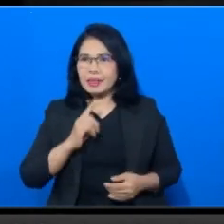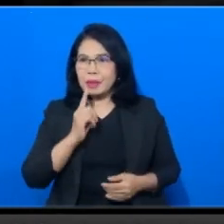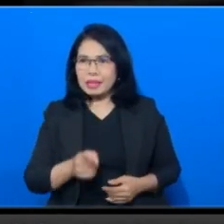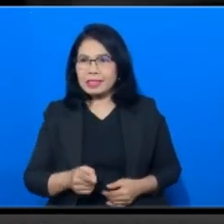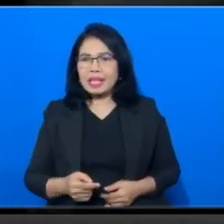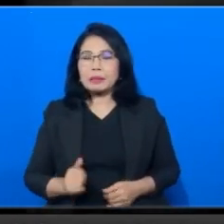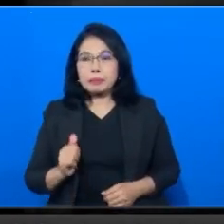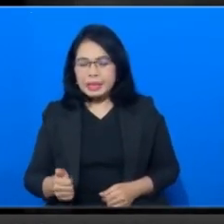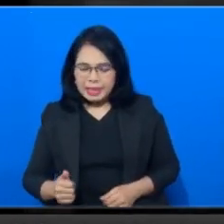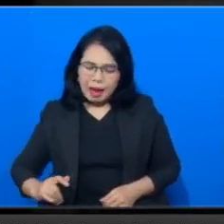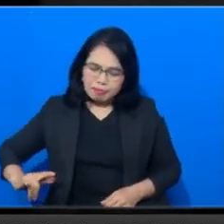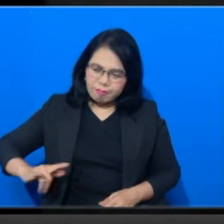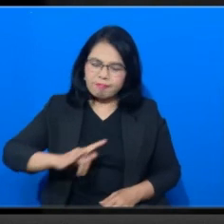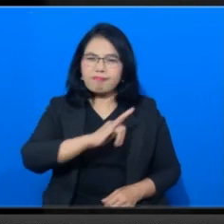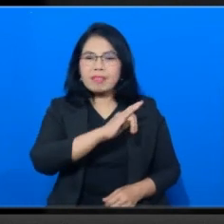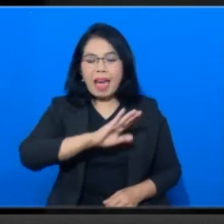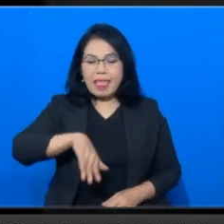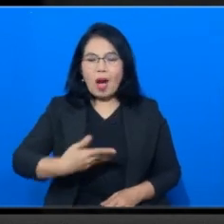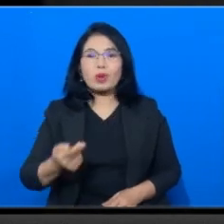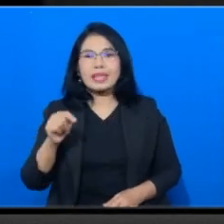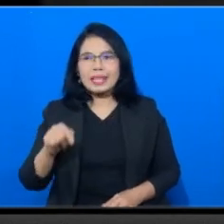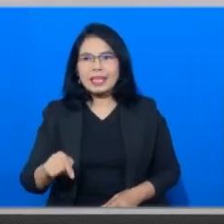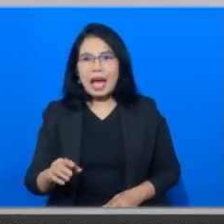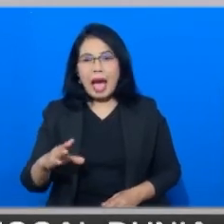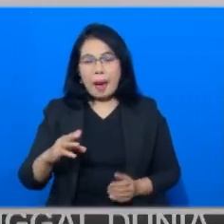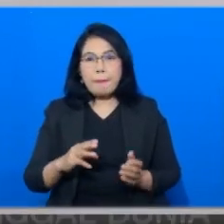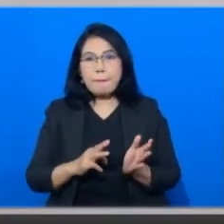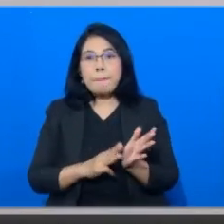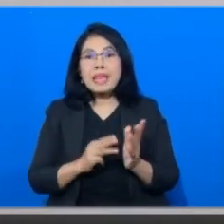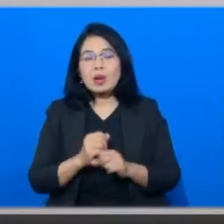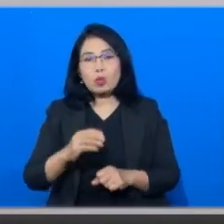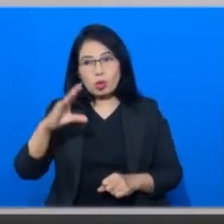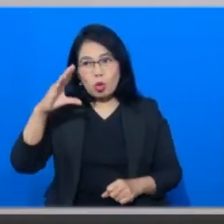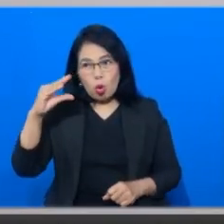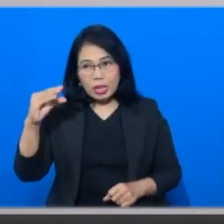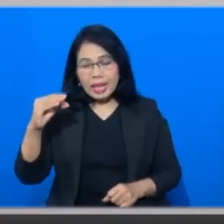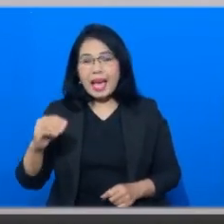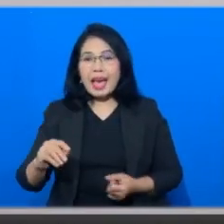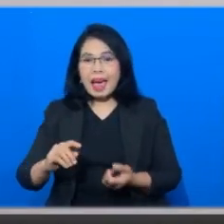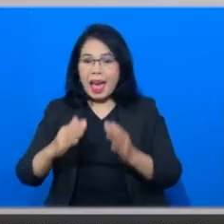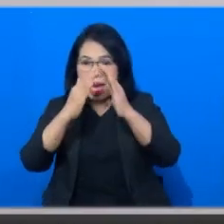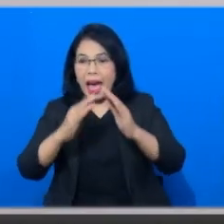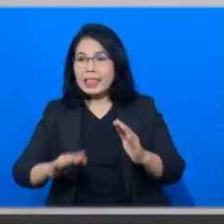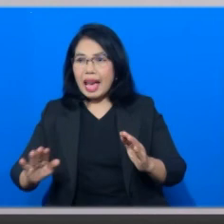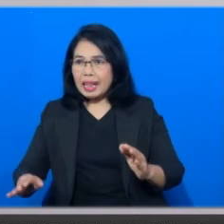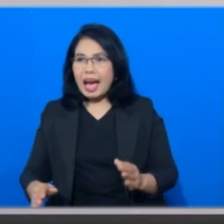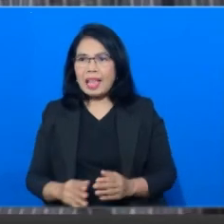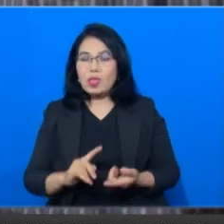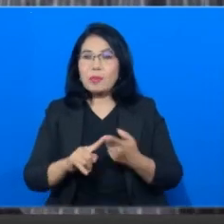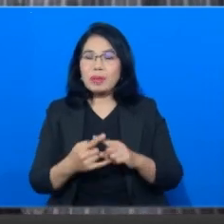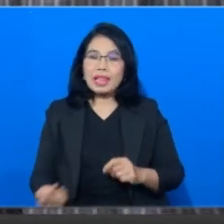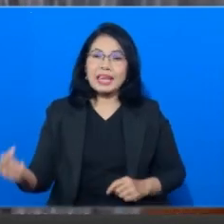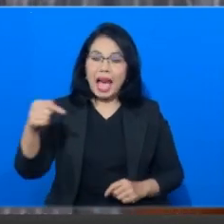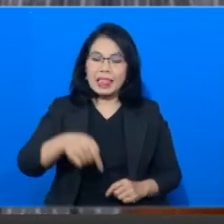bisa berangkat haji tahun ini. Pada minggu sore, sejumlah tetangga dan kerabatnya datang untuk melihat persiapan